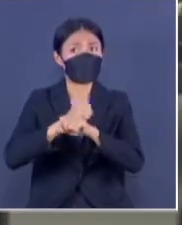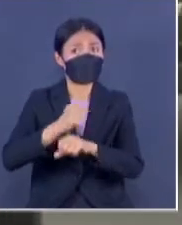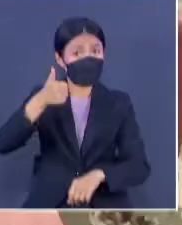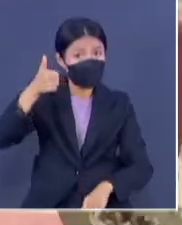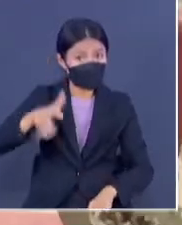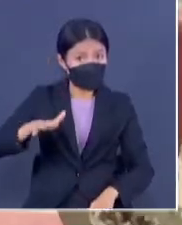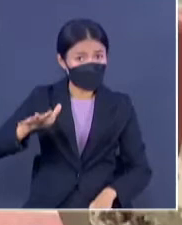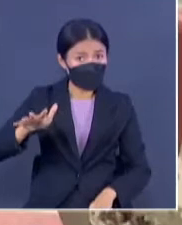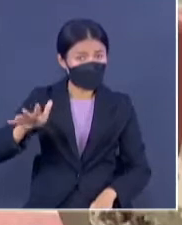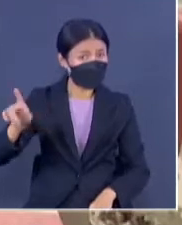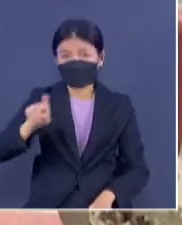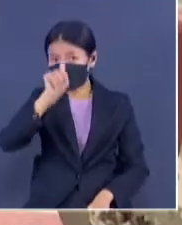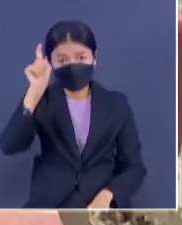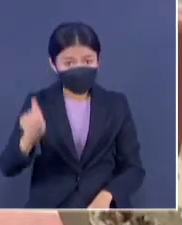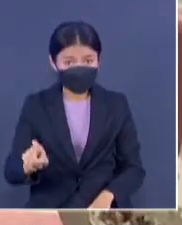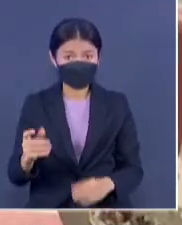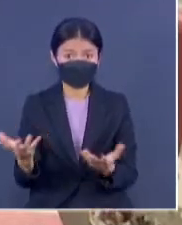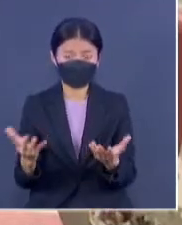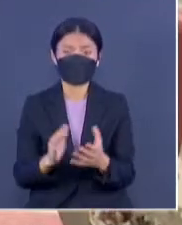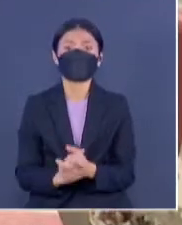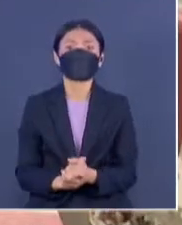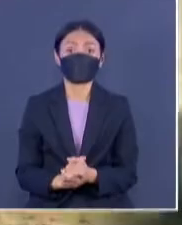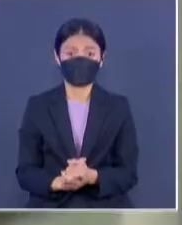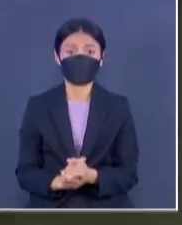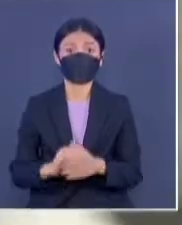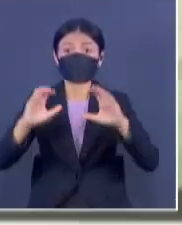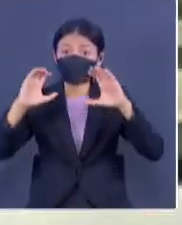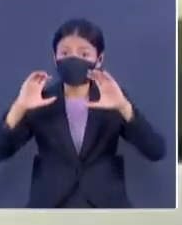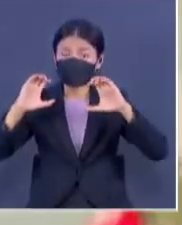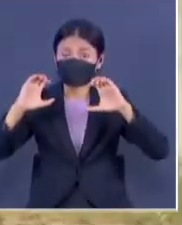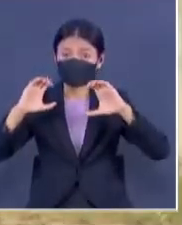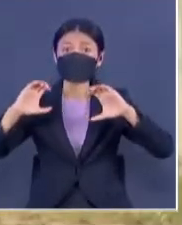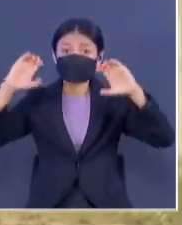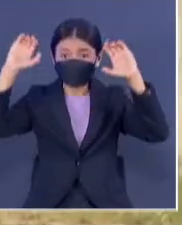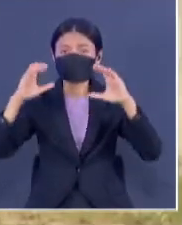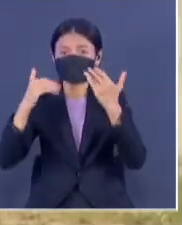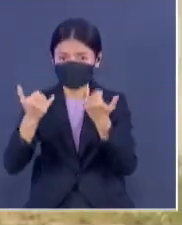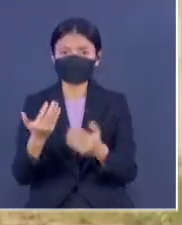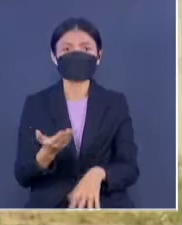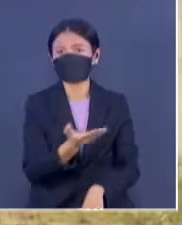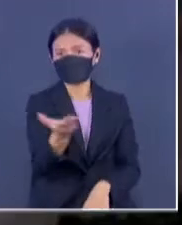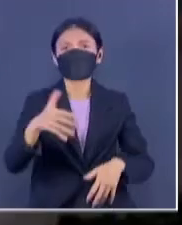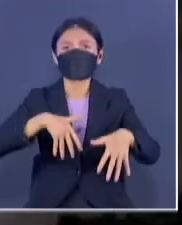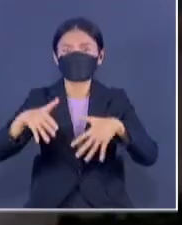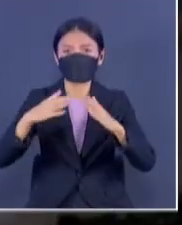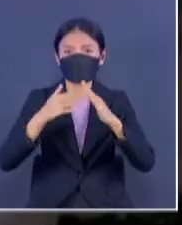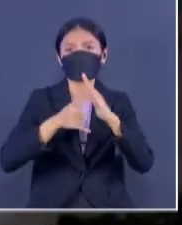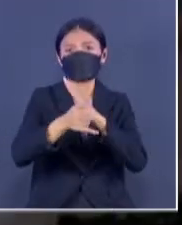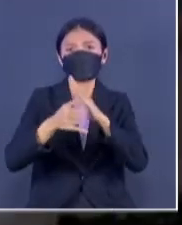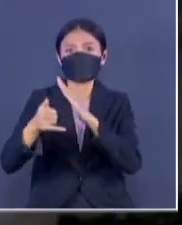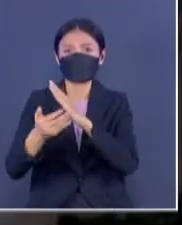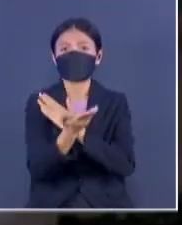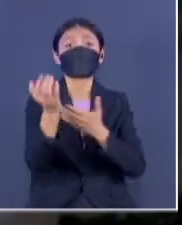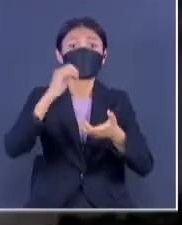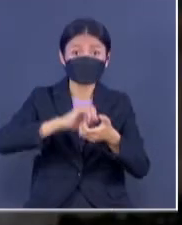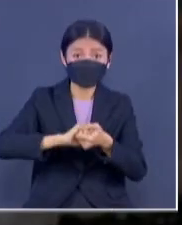านอกจากขอความร่วมมือไม่ออกนอกเคหสถานหรือว่าที่พำนักโดยไม่จำเป็นในช่วงเวลากลางวันแล้วและห้ามออกอย่างเด็ดขาดในช่วงเวลาเคอร์ฟิวด้วยนะ